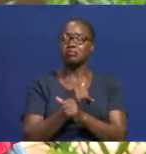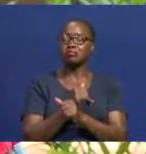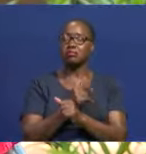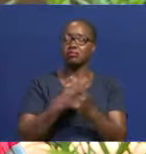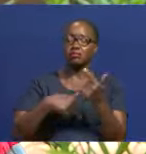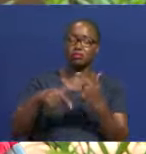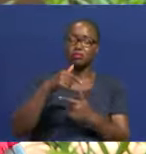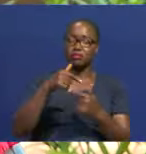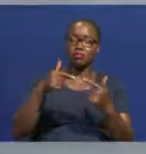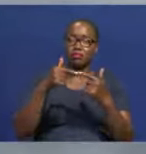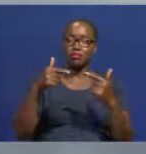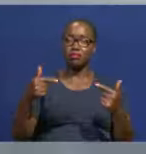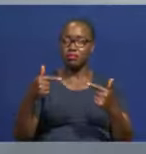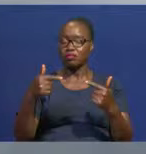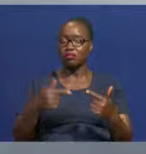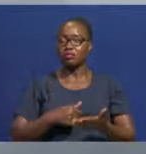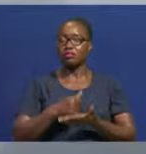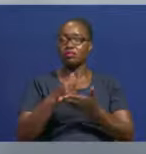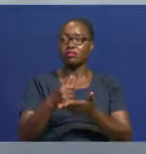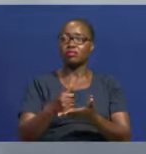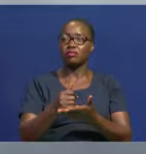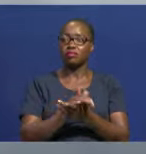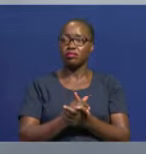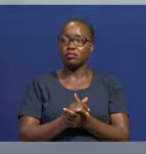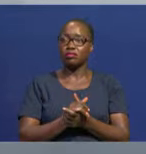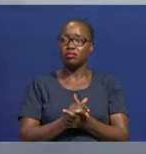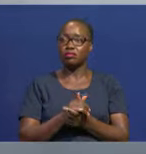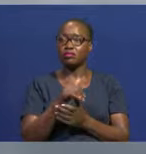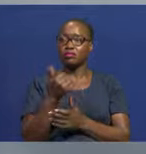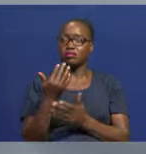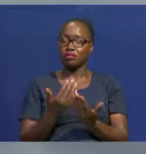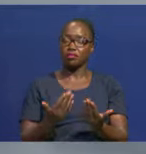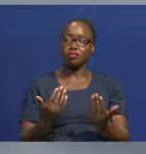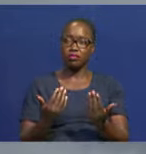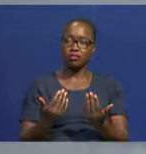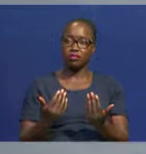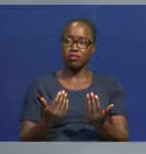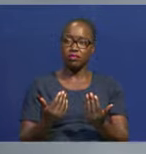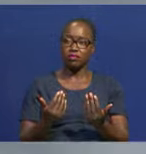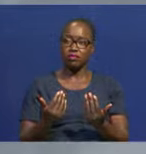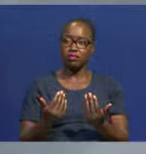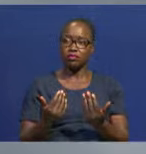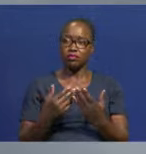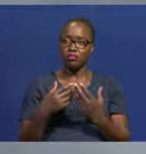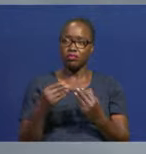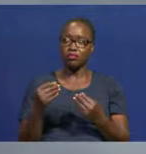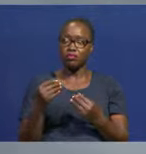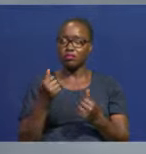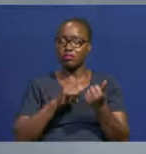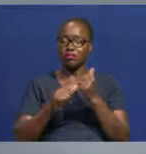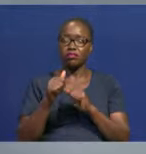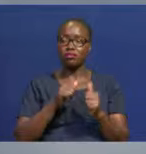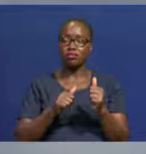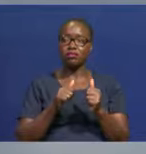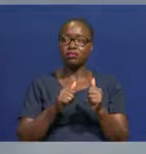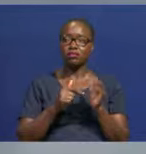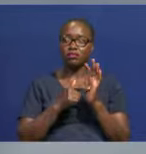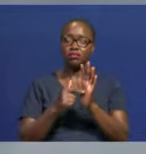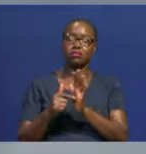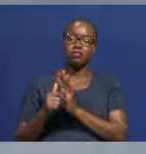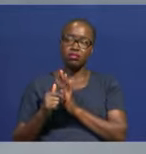maadui, wao wakawasaidie. Na kitu kingine ni kwamba wanaenda kwa shughuli hizi za